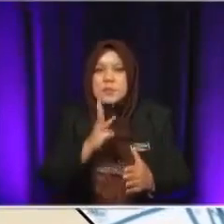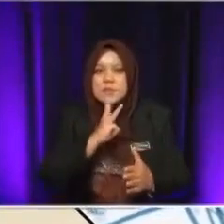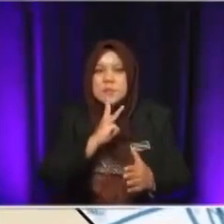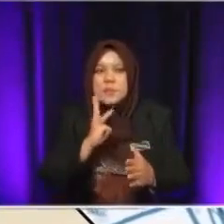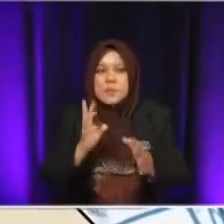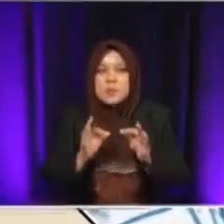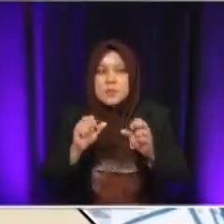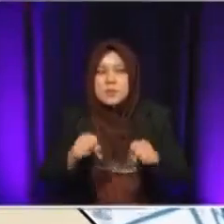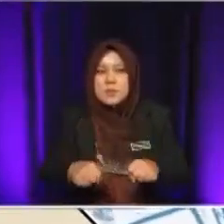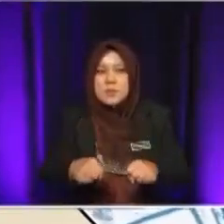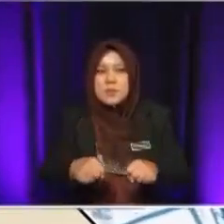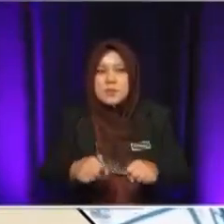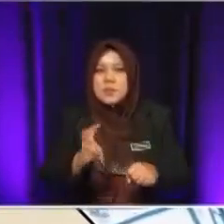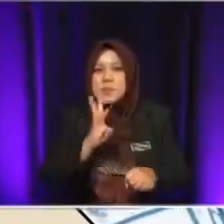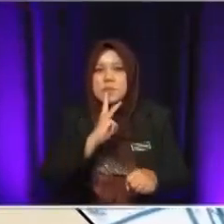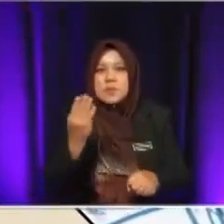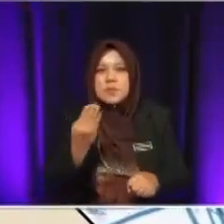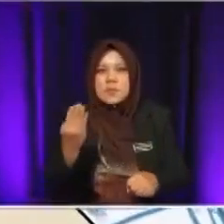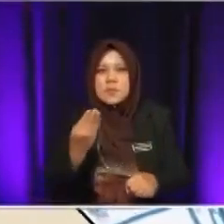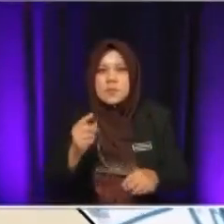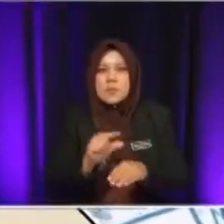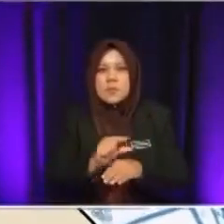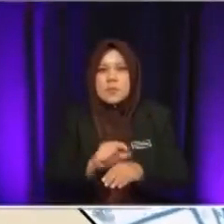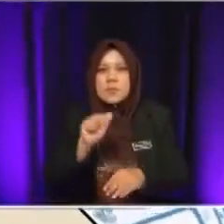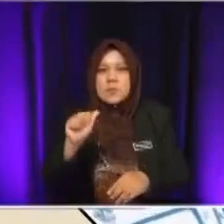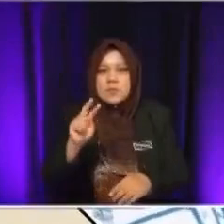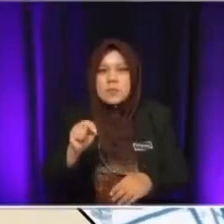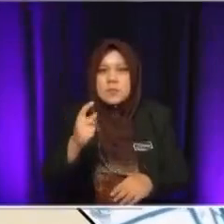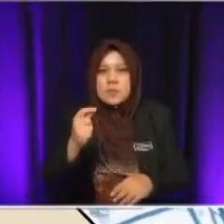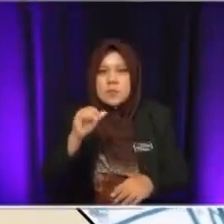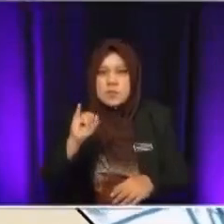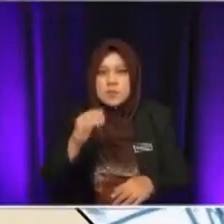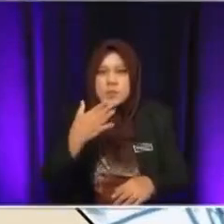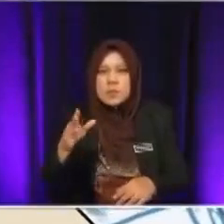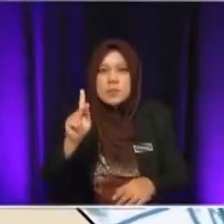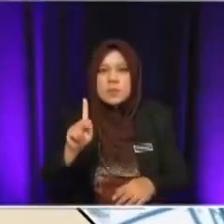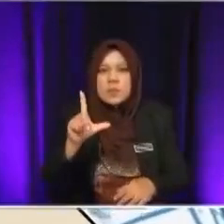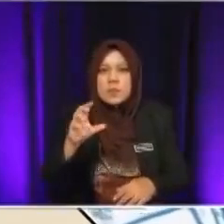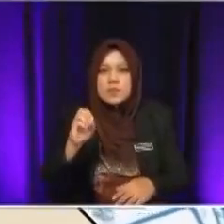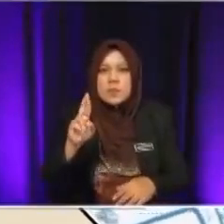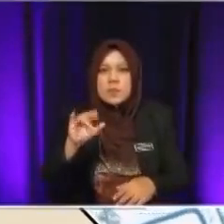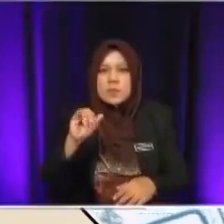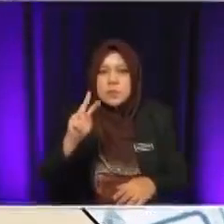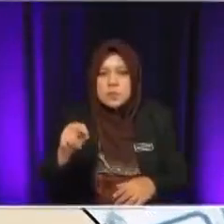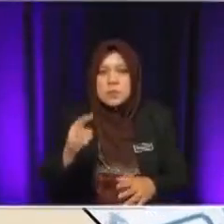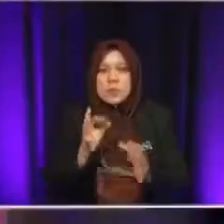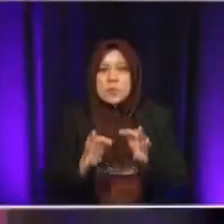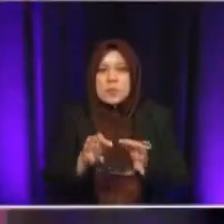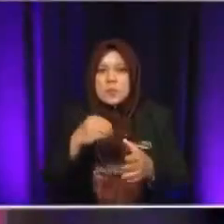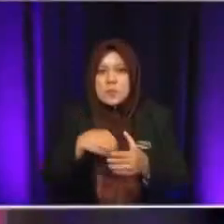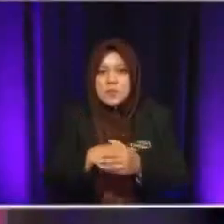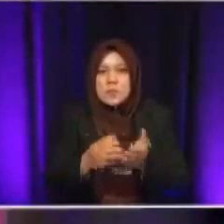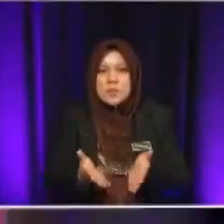boleh kita ambil air paip biasalah. Nanti kita akan gunakan anti-klorin untuk buang klorin lah. Okey, tapi jangan risau kalau dalam bekas